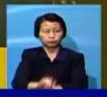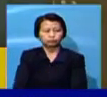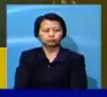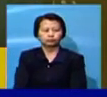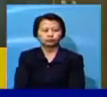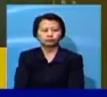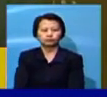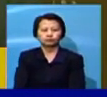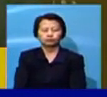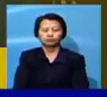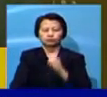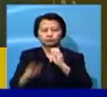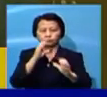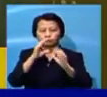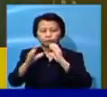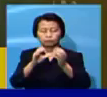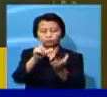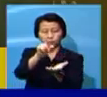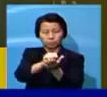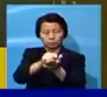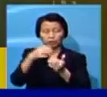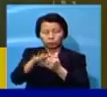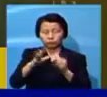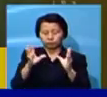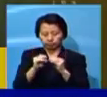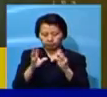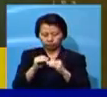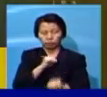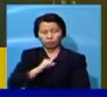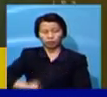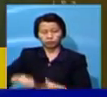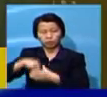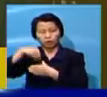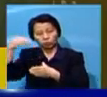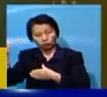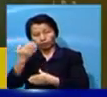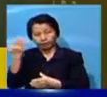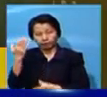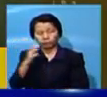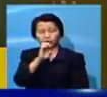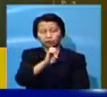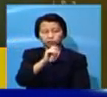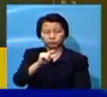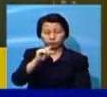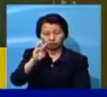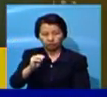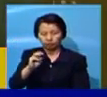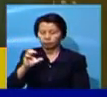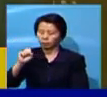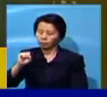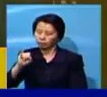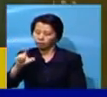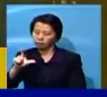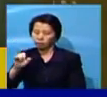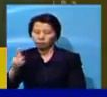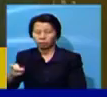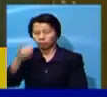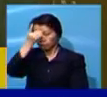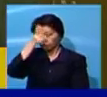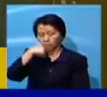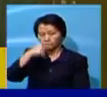industry bercakap kepada media selepas mesyuarat agong luar biasa egm holdings Datuk moham